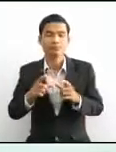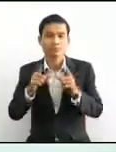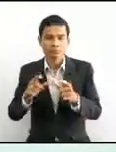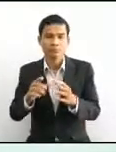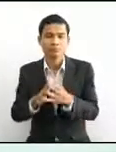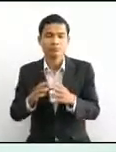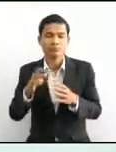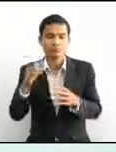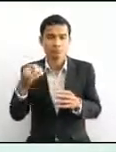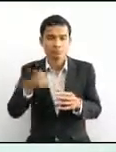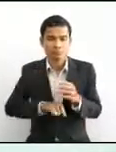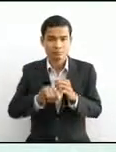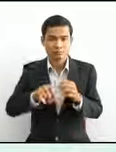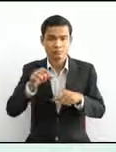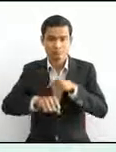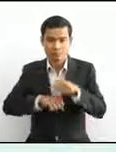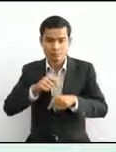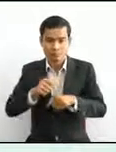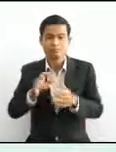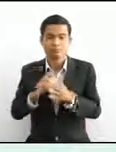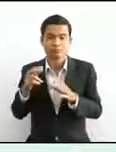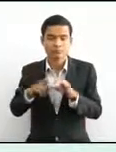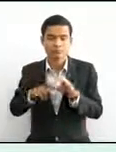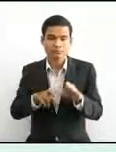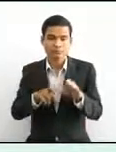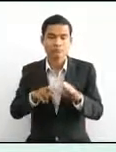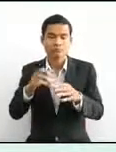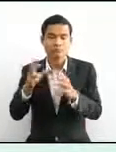chí con đập đồng lụa